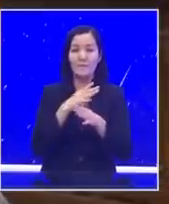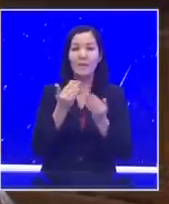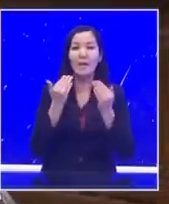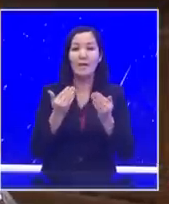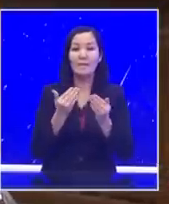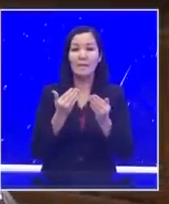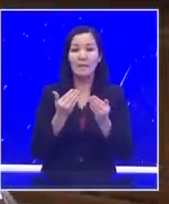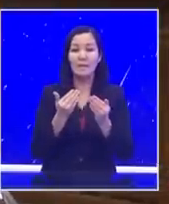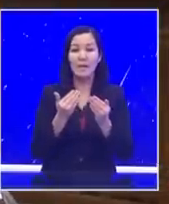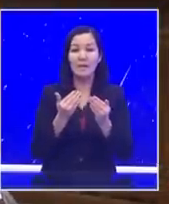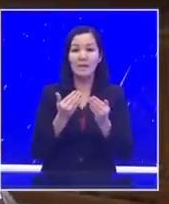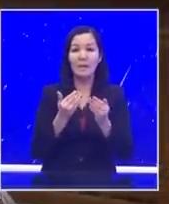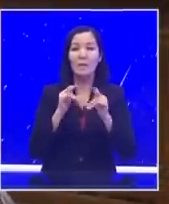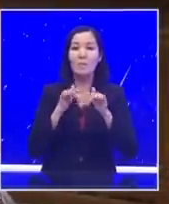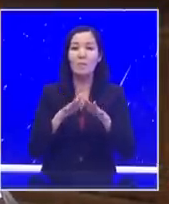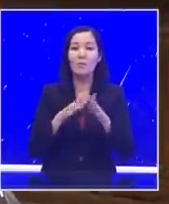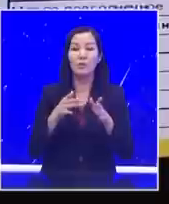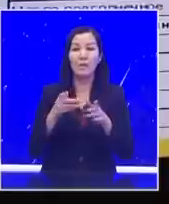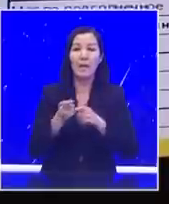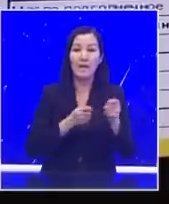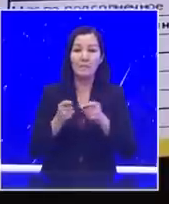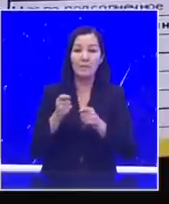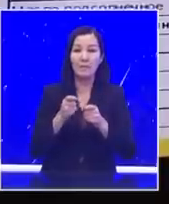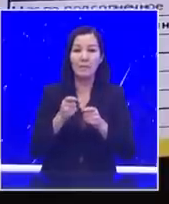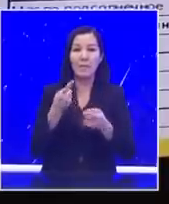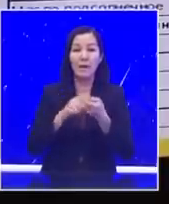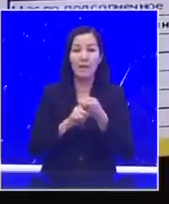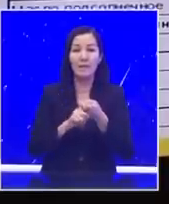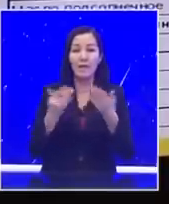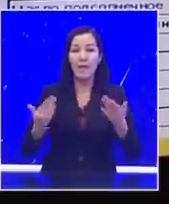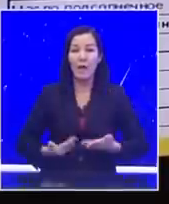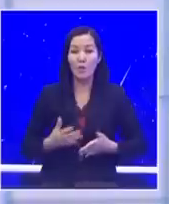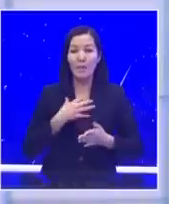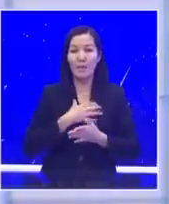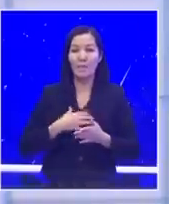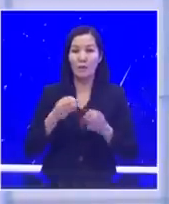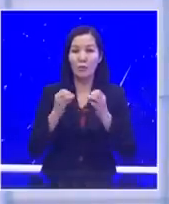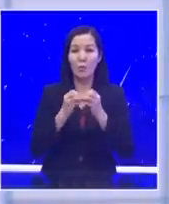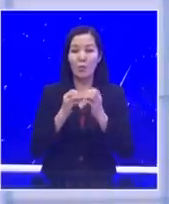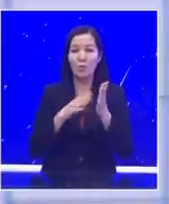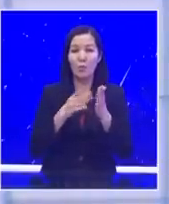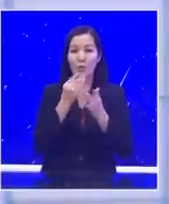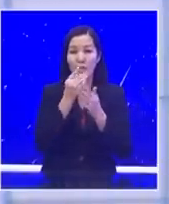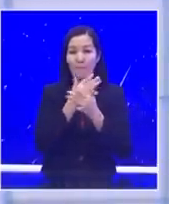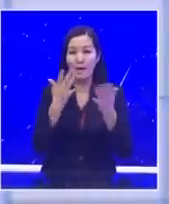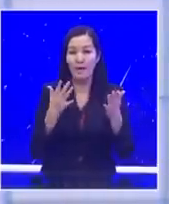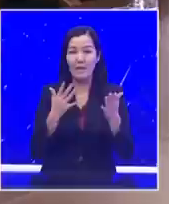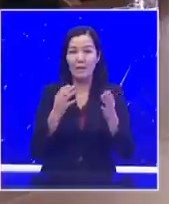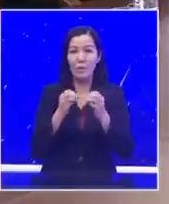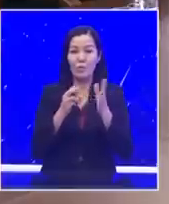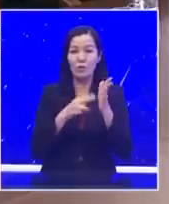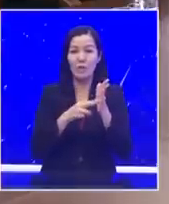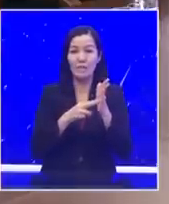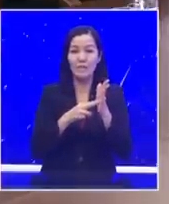Атап өтерлігі, бұл іс әкімдер іскерлігіне байланысты. Өйткені әлеуметтік маңызды 19 азық-түлік тауарларының